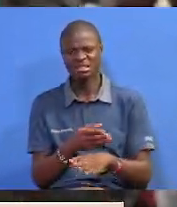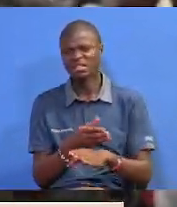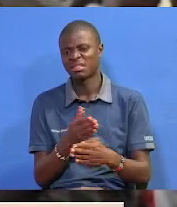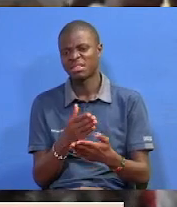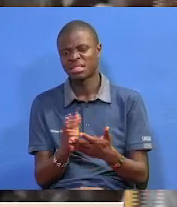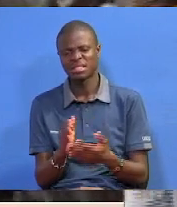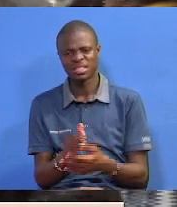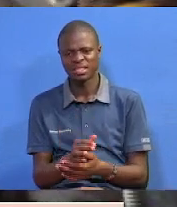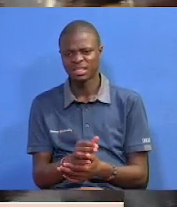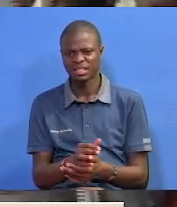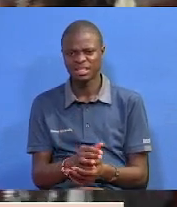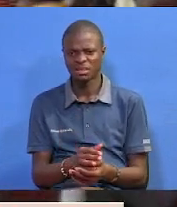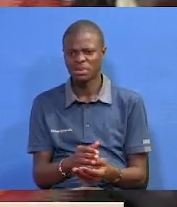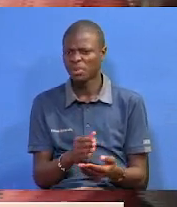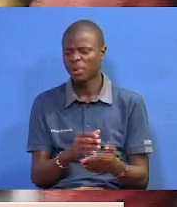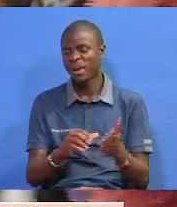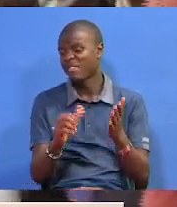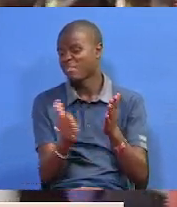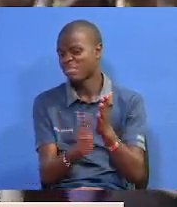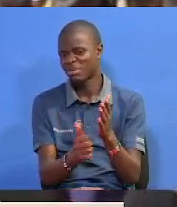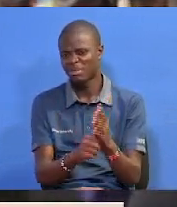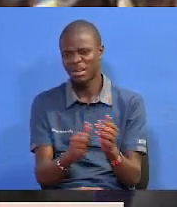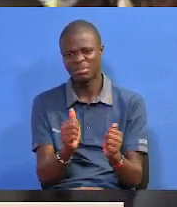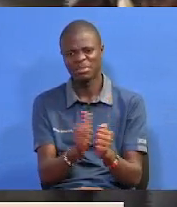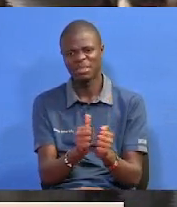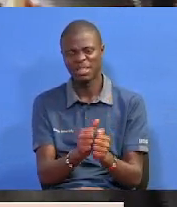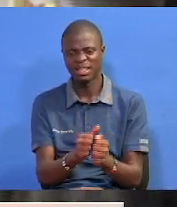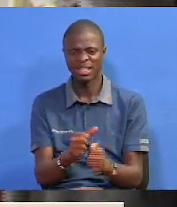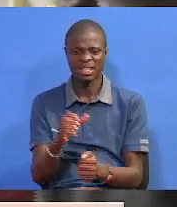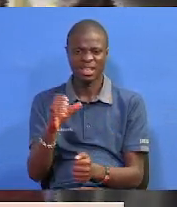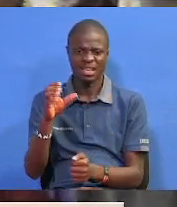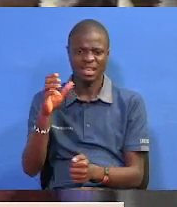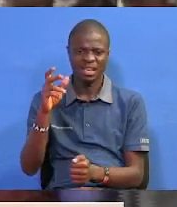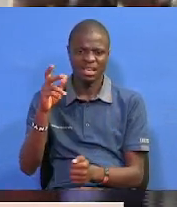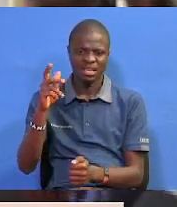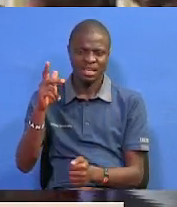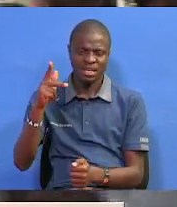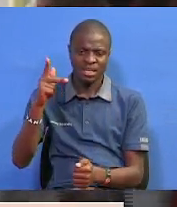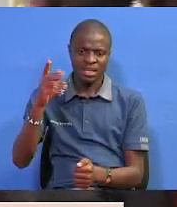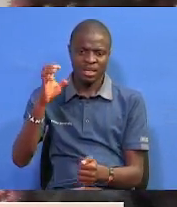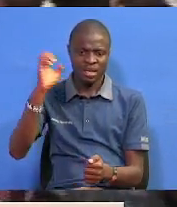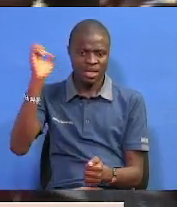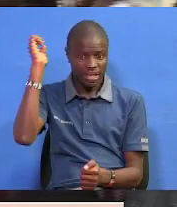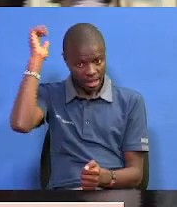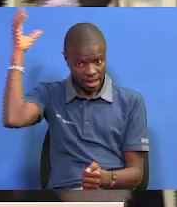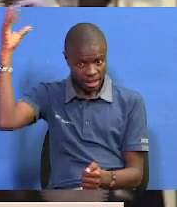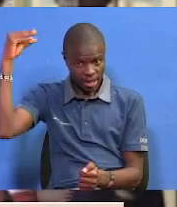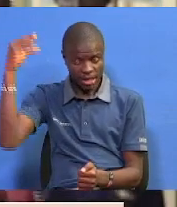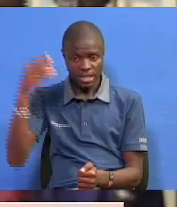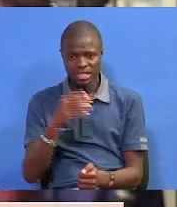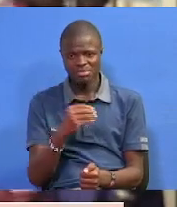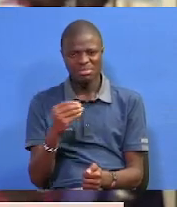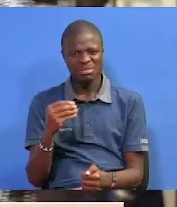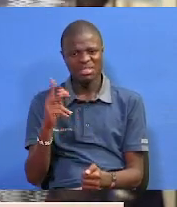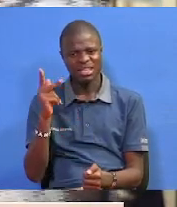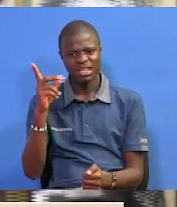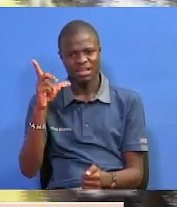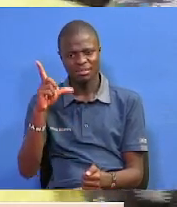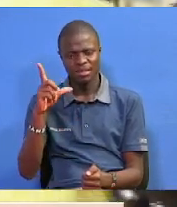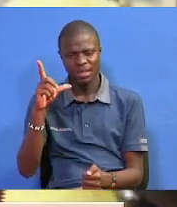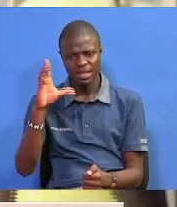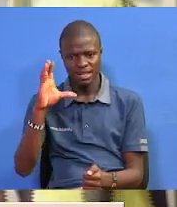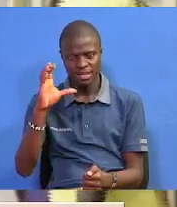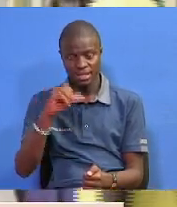subira. Tuko na shida ya stima sababu Kenya Power wameongeza bei ya stima